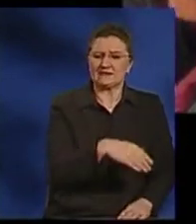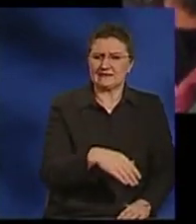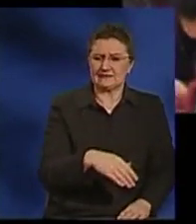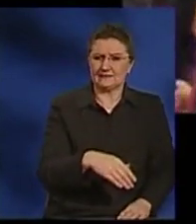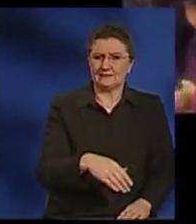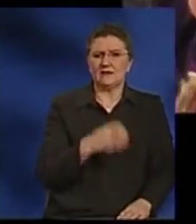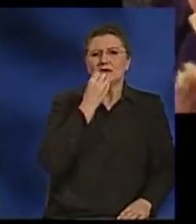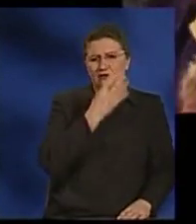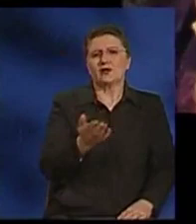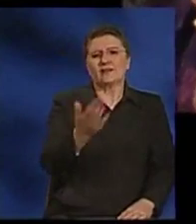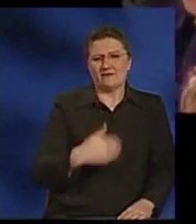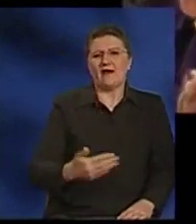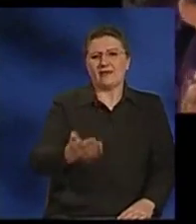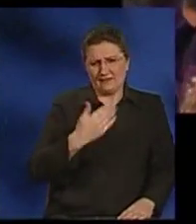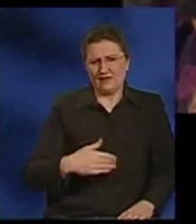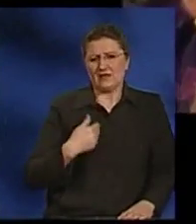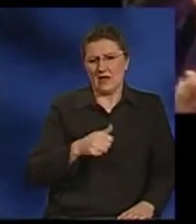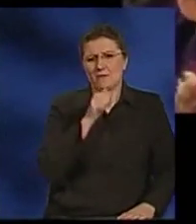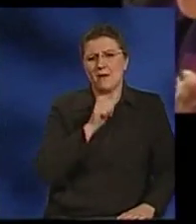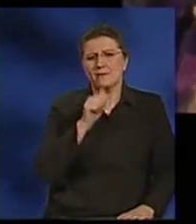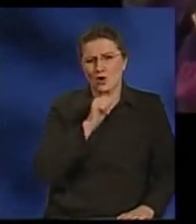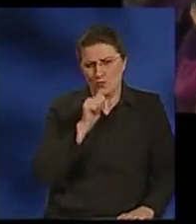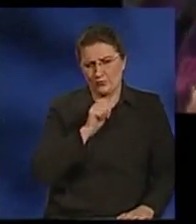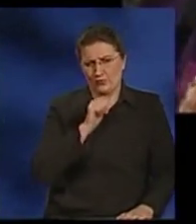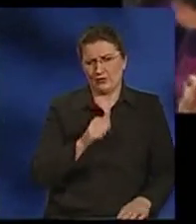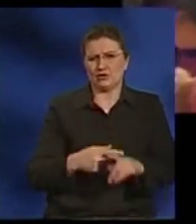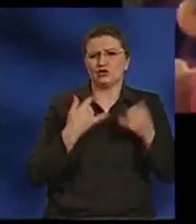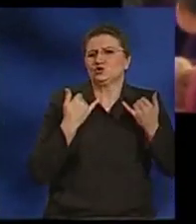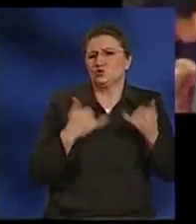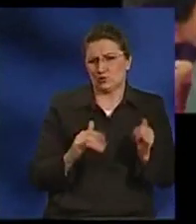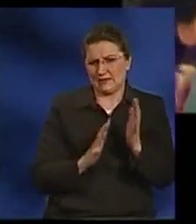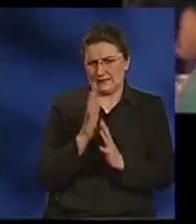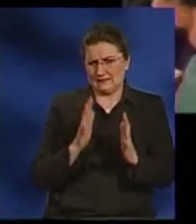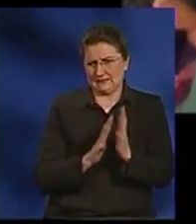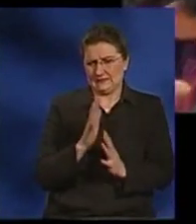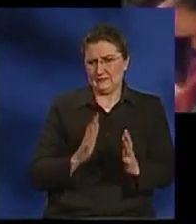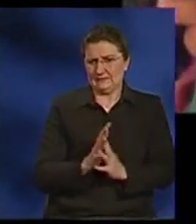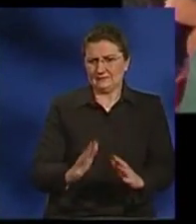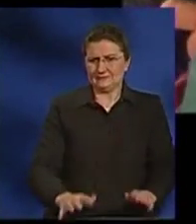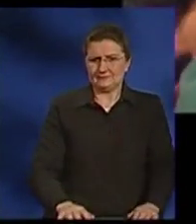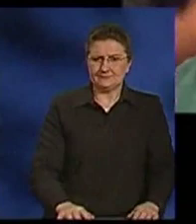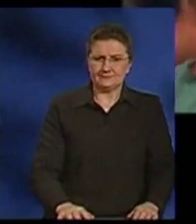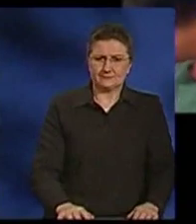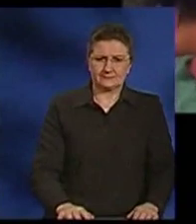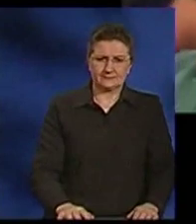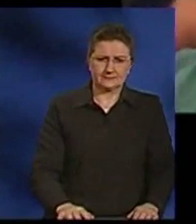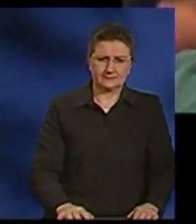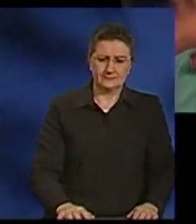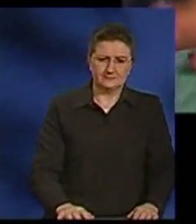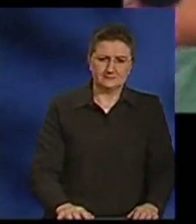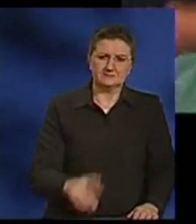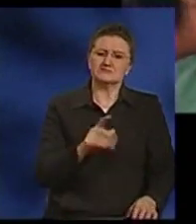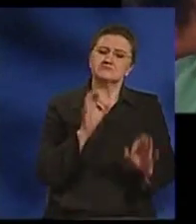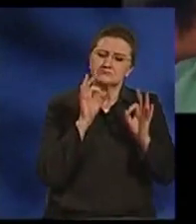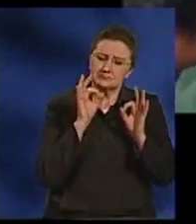Хорошо, давай, давай, давай. Все-таки я попробую этот чудодейственный корень. Не Хорошо, и никаких проблем. О, ты сделал